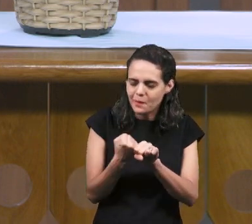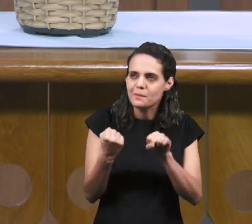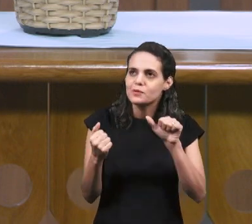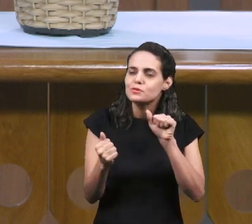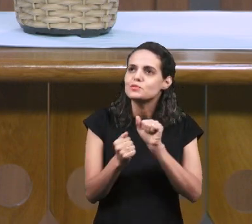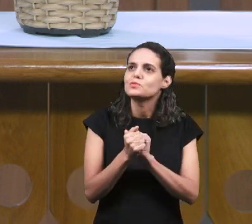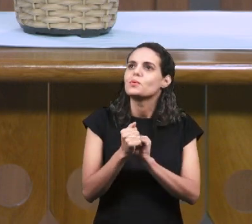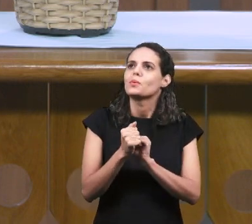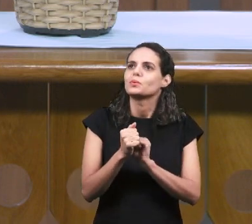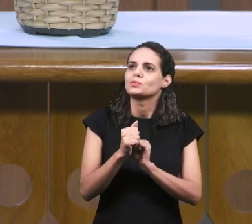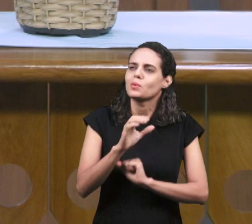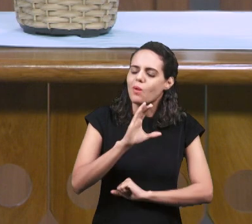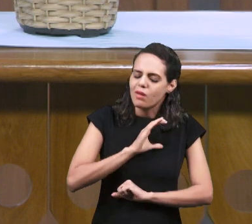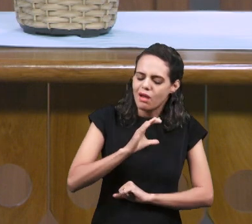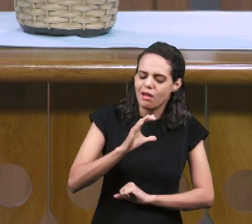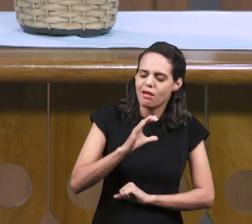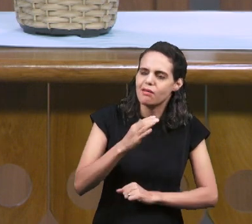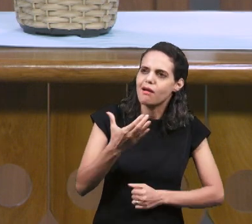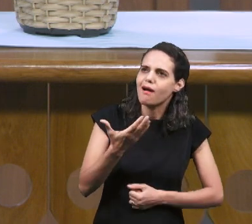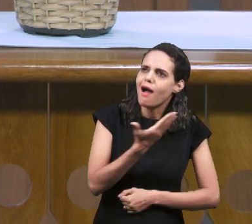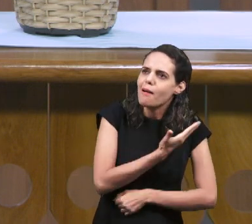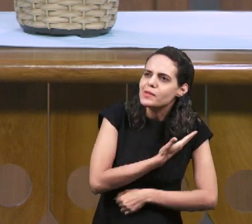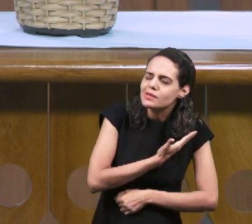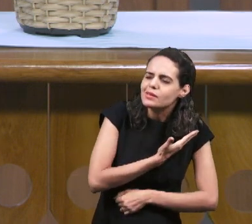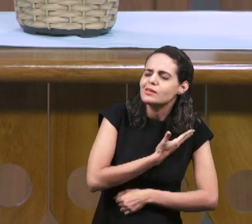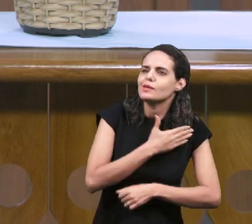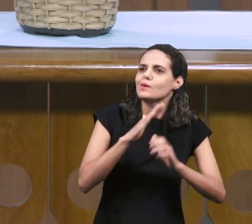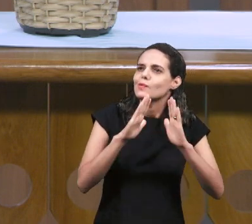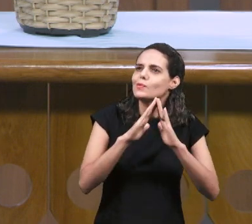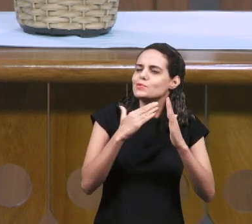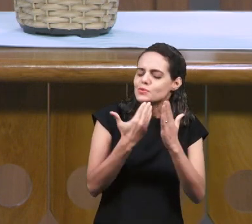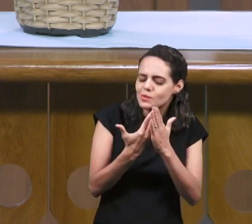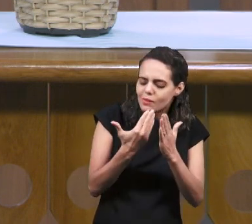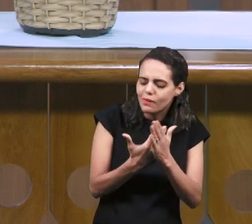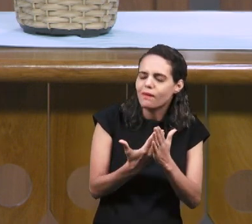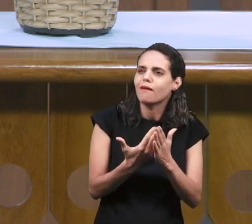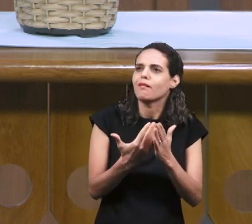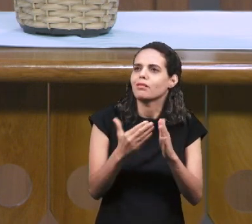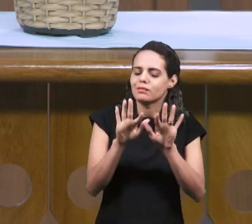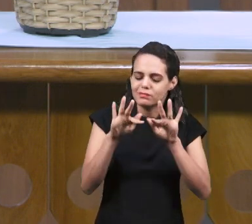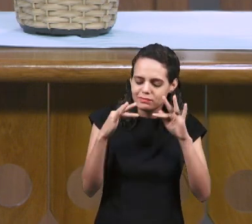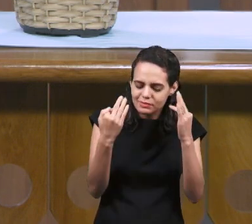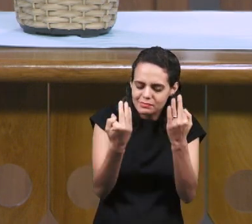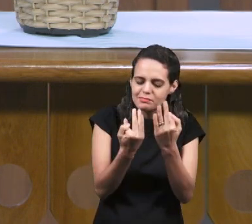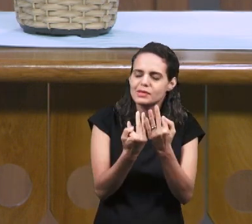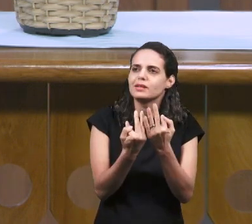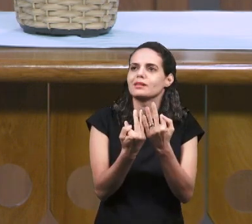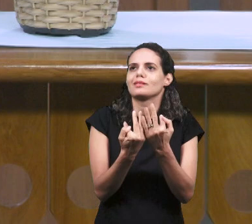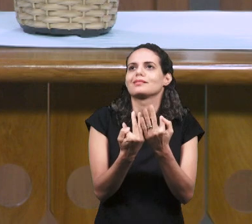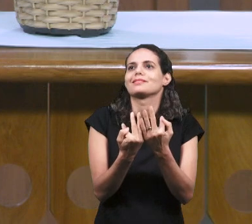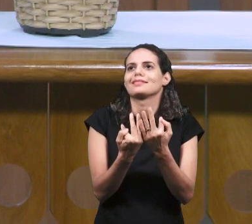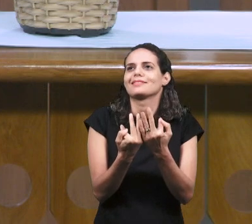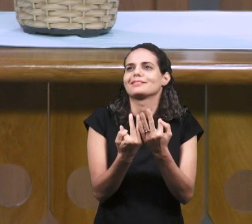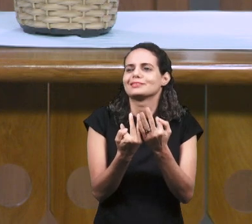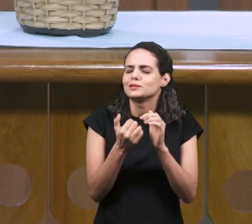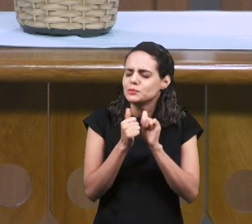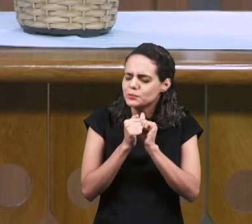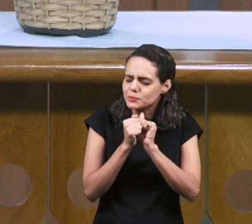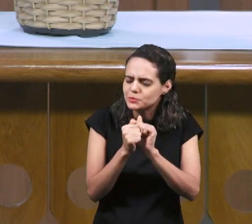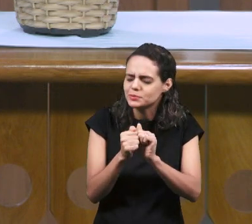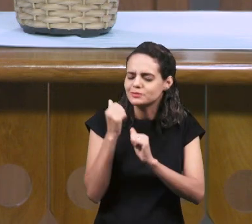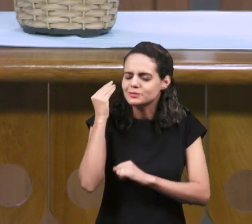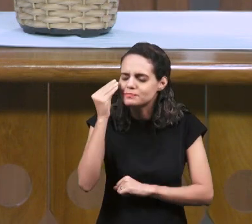d'école, parmi les voisins, parmi les membres de la famille, les amis, qu'il continue à vivre cette